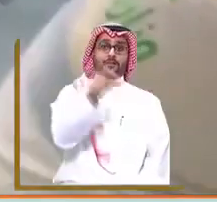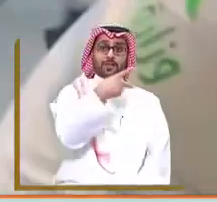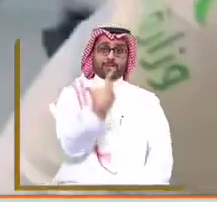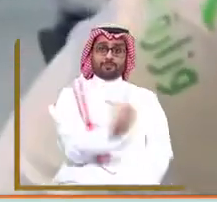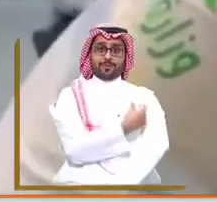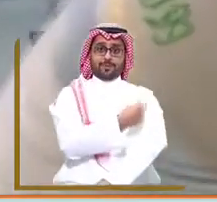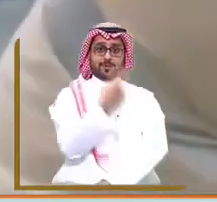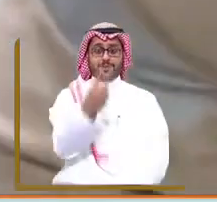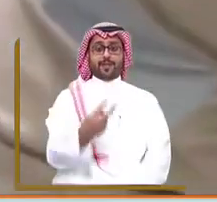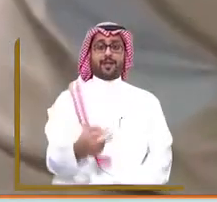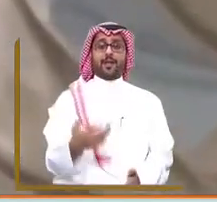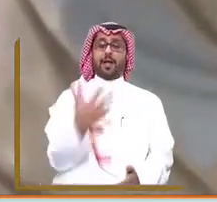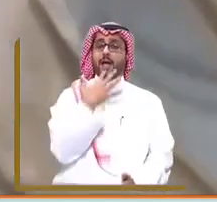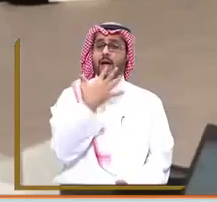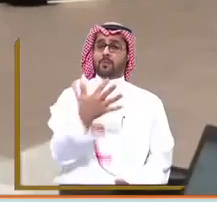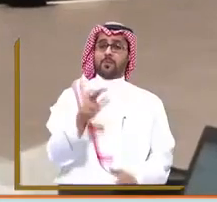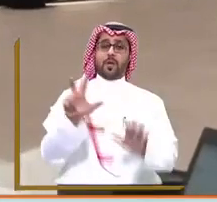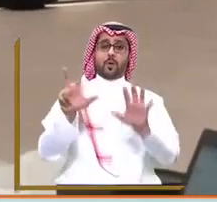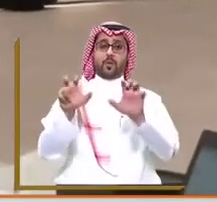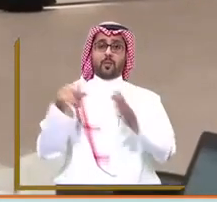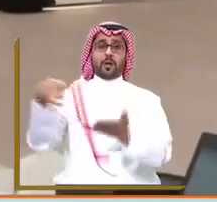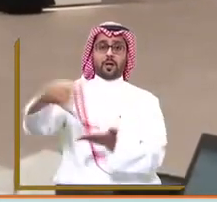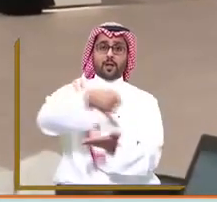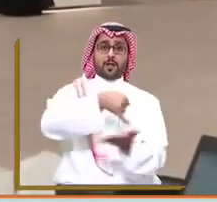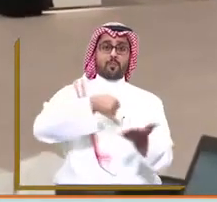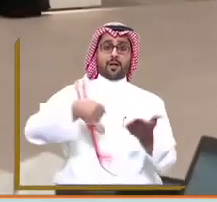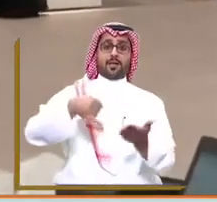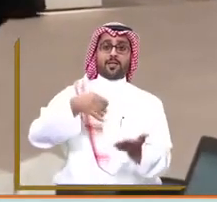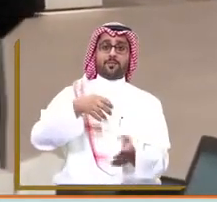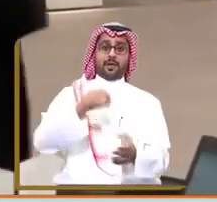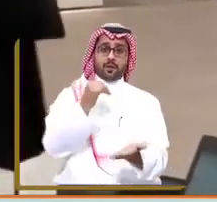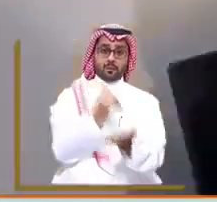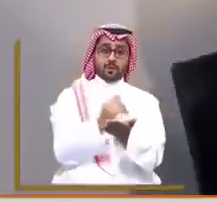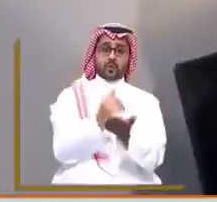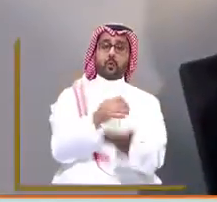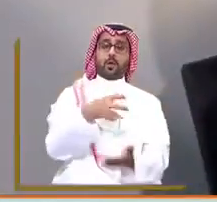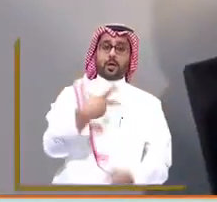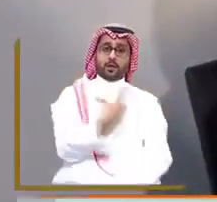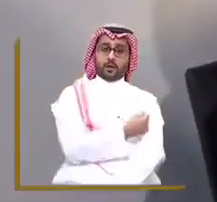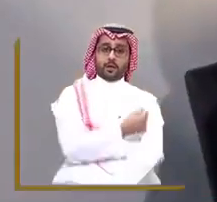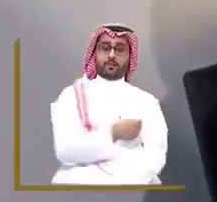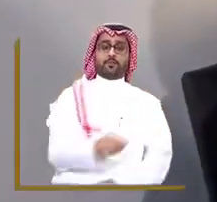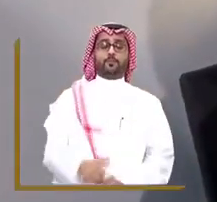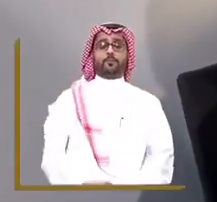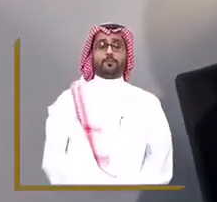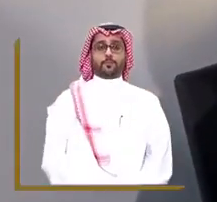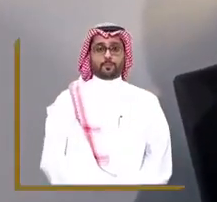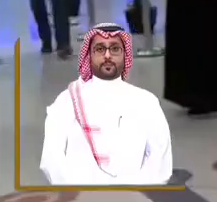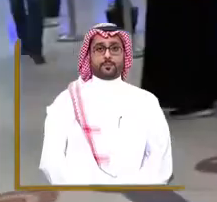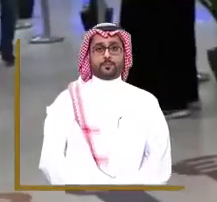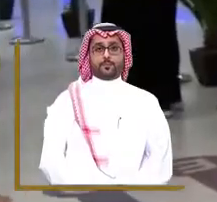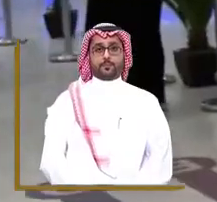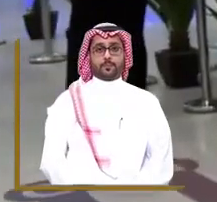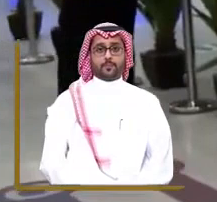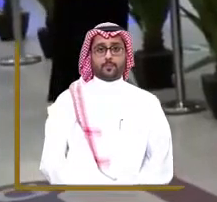خلال أكثر من 580 مركزا للقاحات في مختلف أنحاء المملكة.